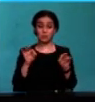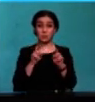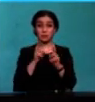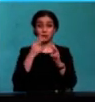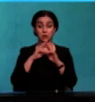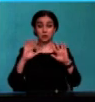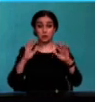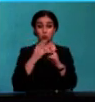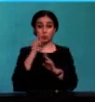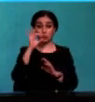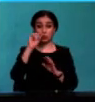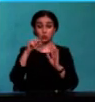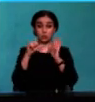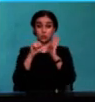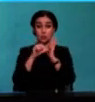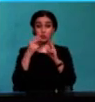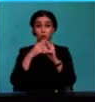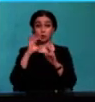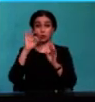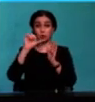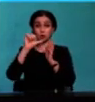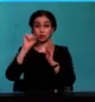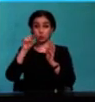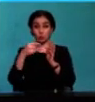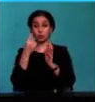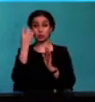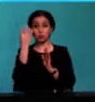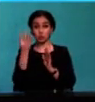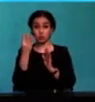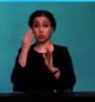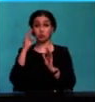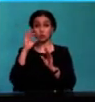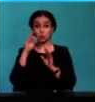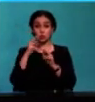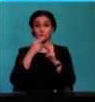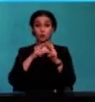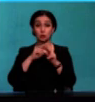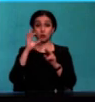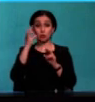равно 0,6 умножить на 0,4. Получается